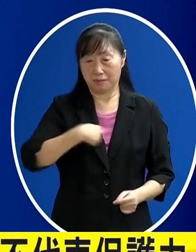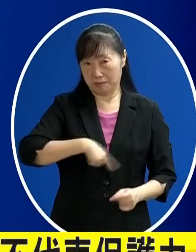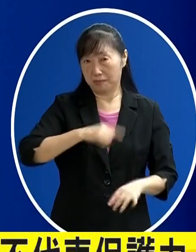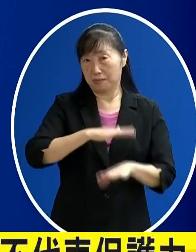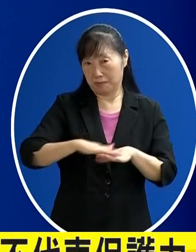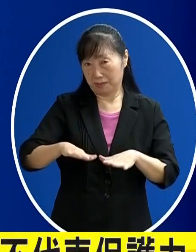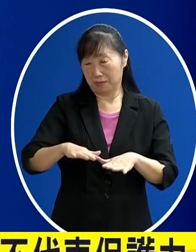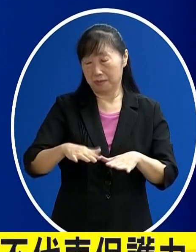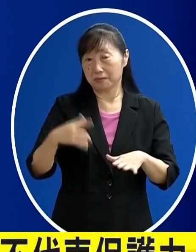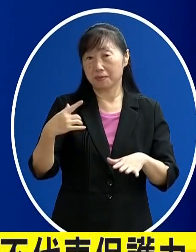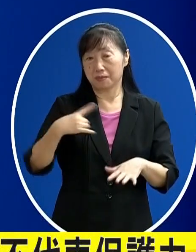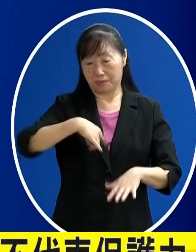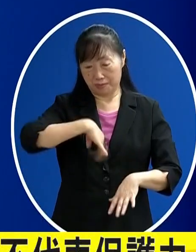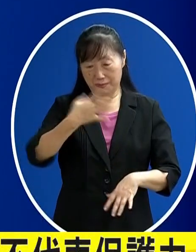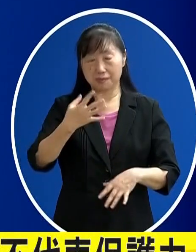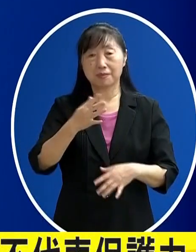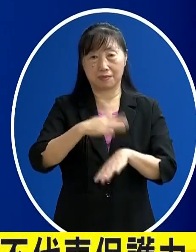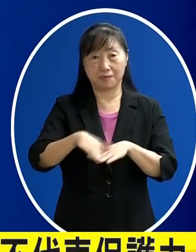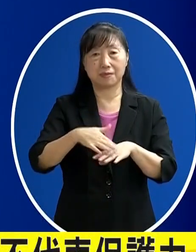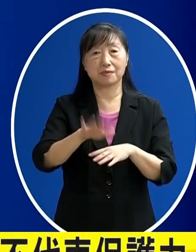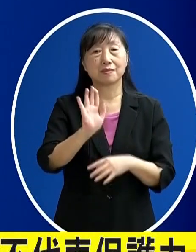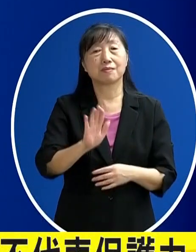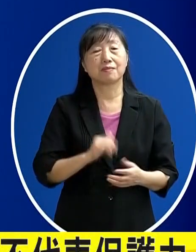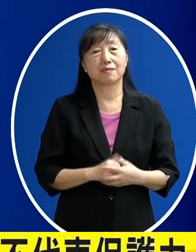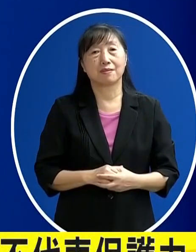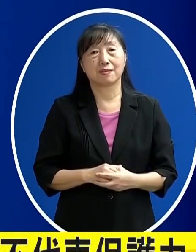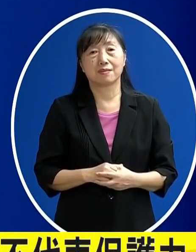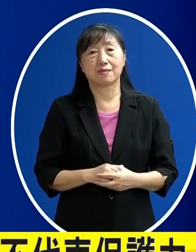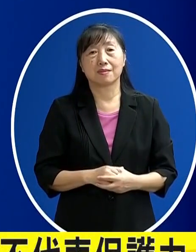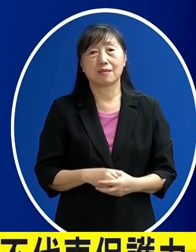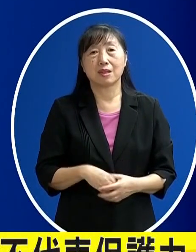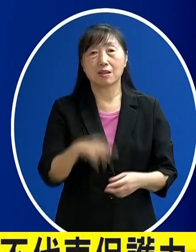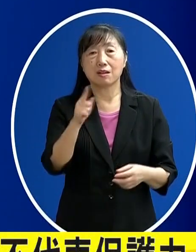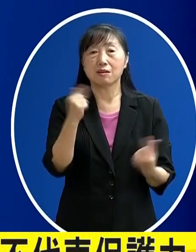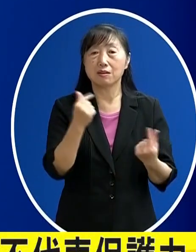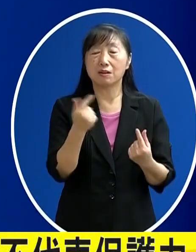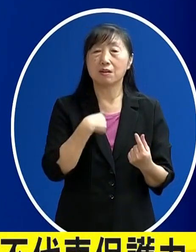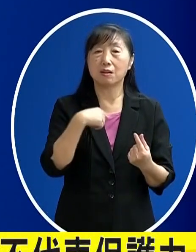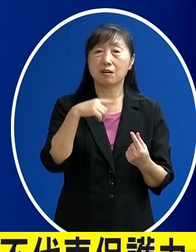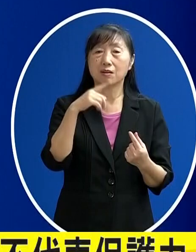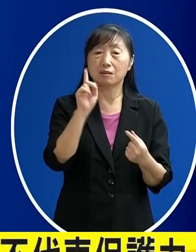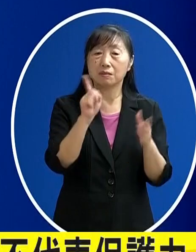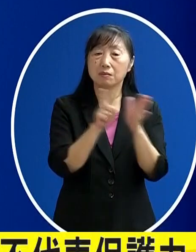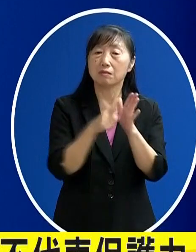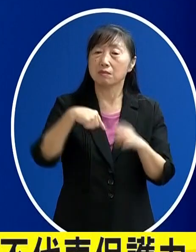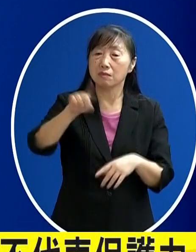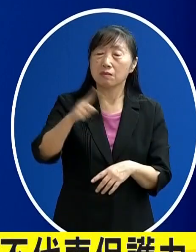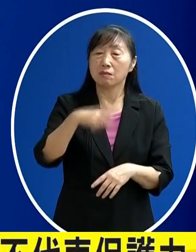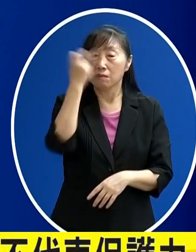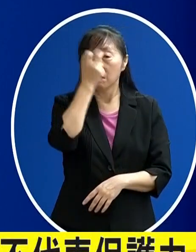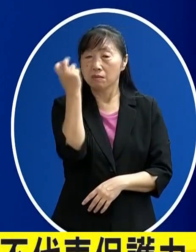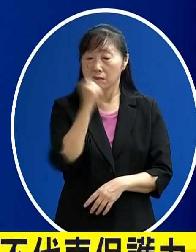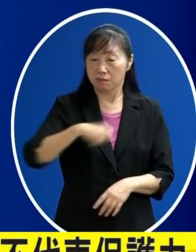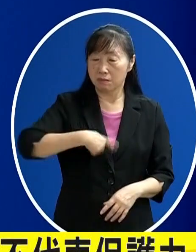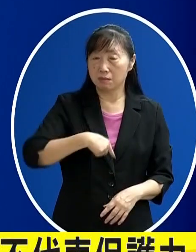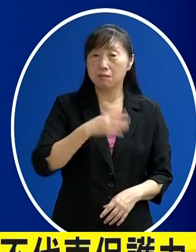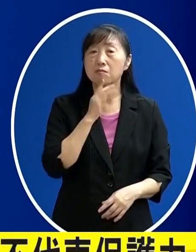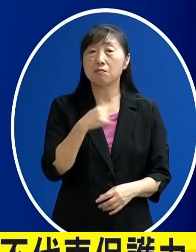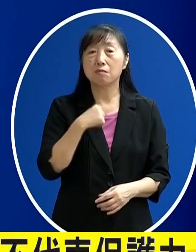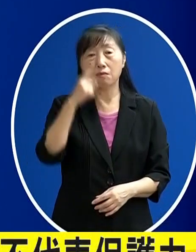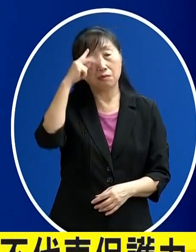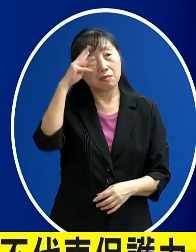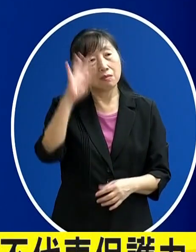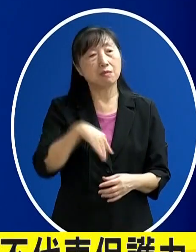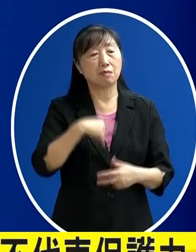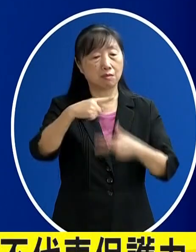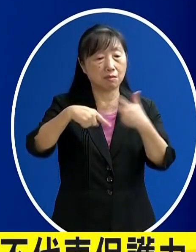生本来就是一个动态变化的过程所以你在哪一个时间点去做可能再过几天，再过一